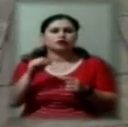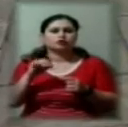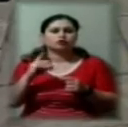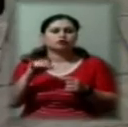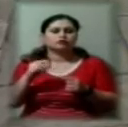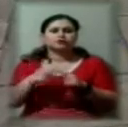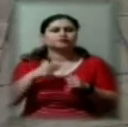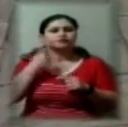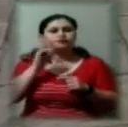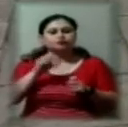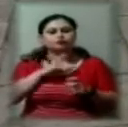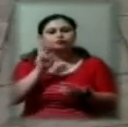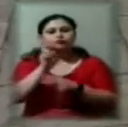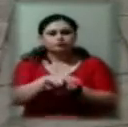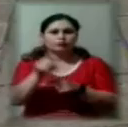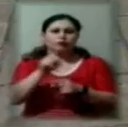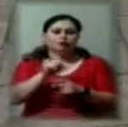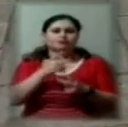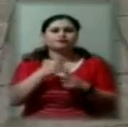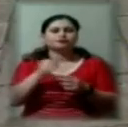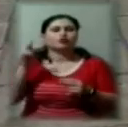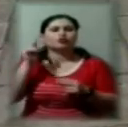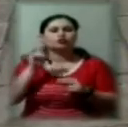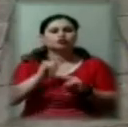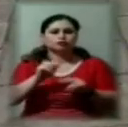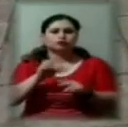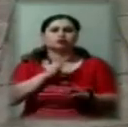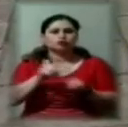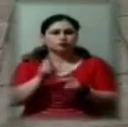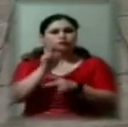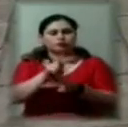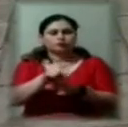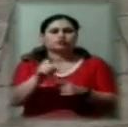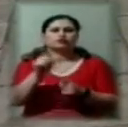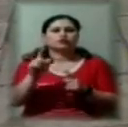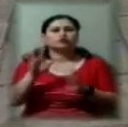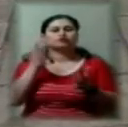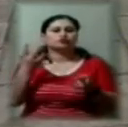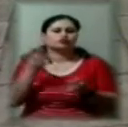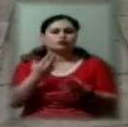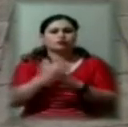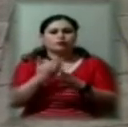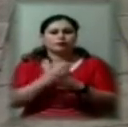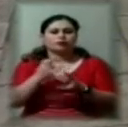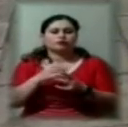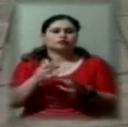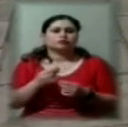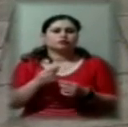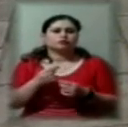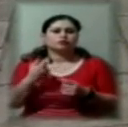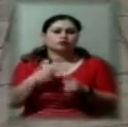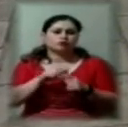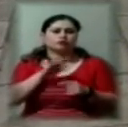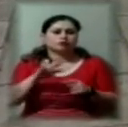звернутися, і вчителі неодноразово зверталися, якщо було необхідно. Ну і діти, звичайно.